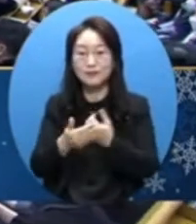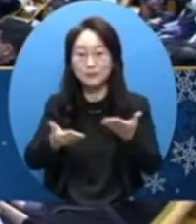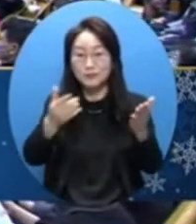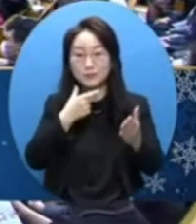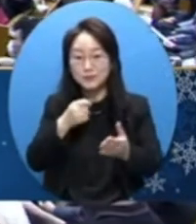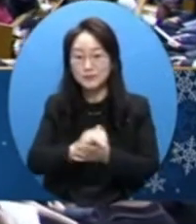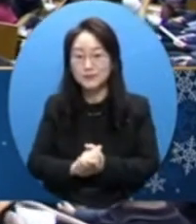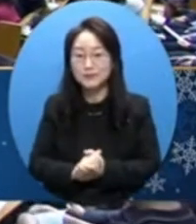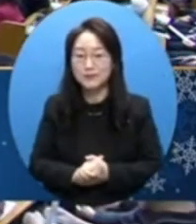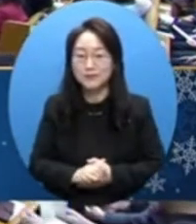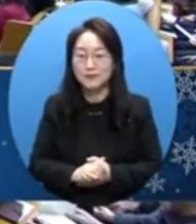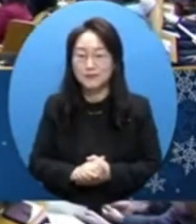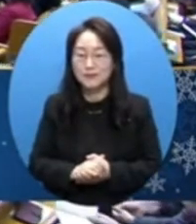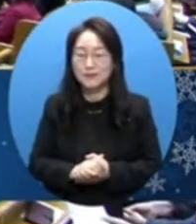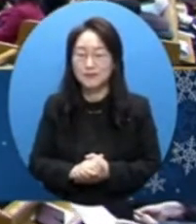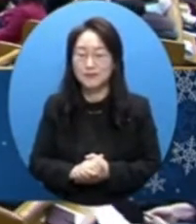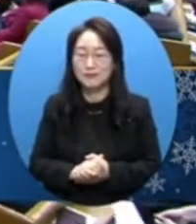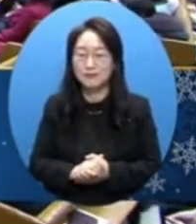원합니다